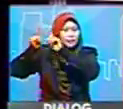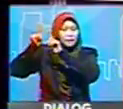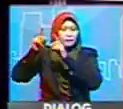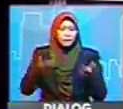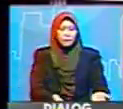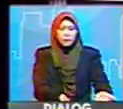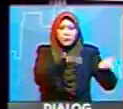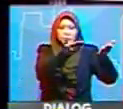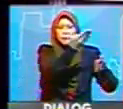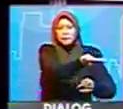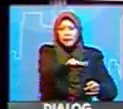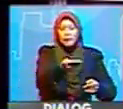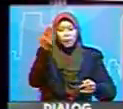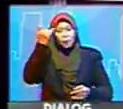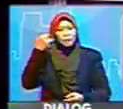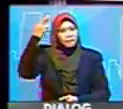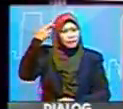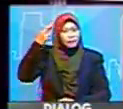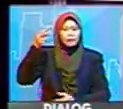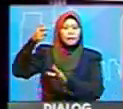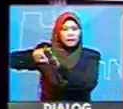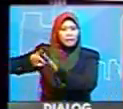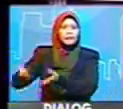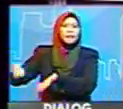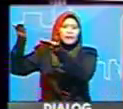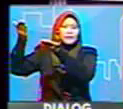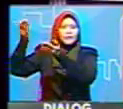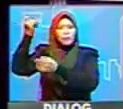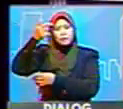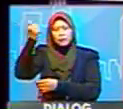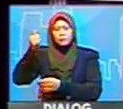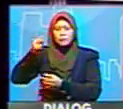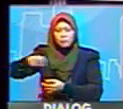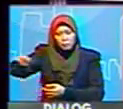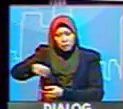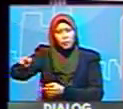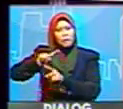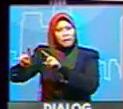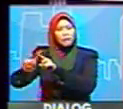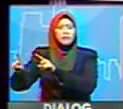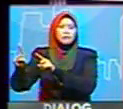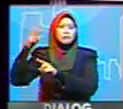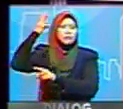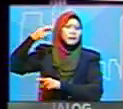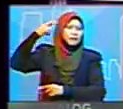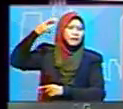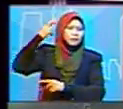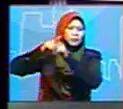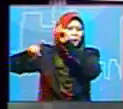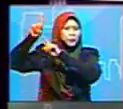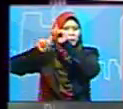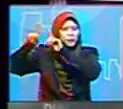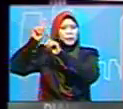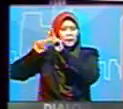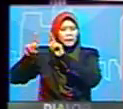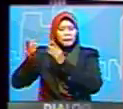naikkan harga kerana harga minyak naik mereka kata kos transportation lah kos pengeluaran macam-macam sudah sudah naik jadi mereka terus menaikkan